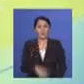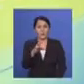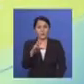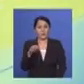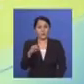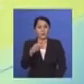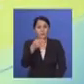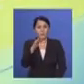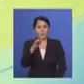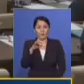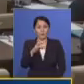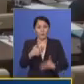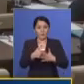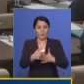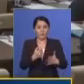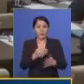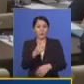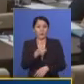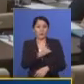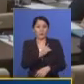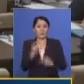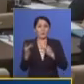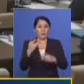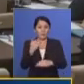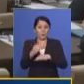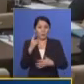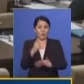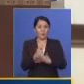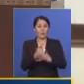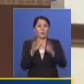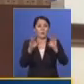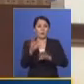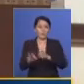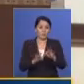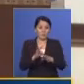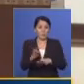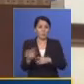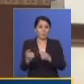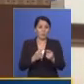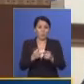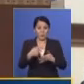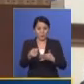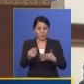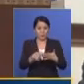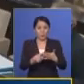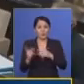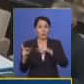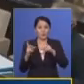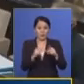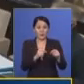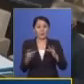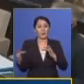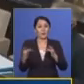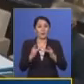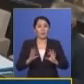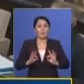Сенат фонограмманы ескерту мен сахна мәдениетін сақтауға міндеттейтін заң жобасын қабылдап президенттің қол қоюына жіберді. Енді концерт